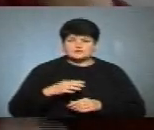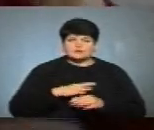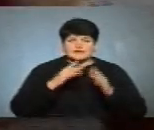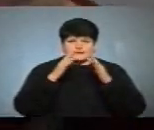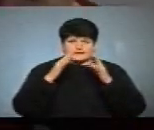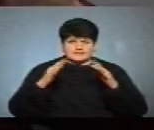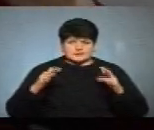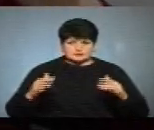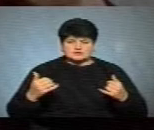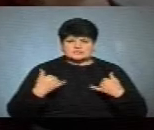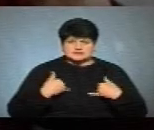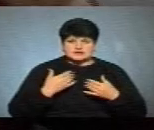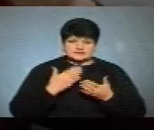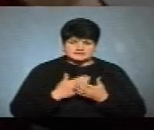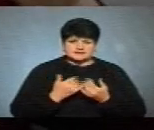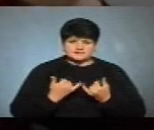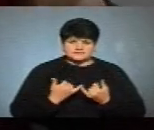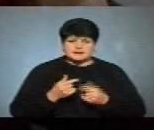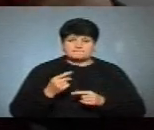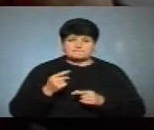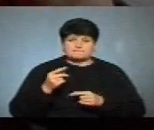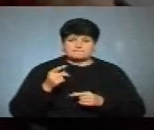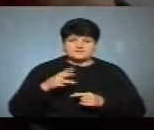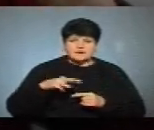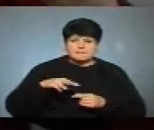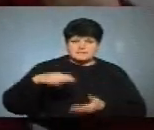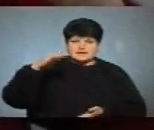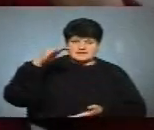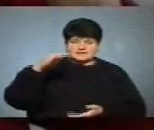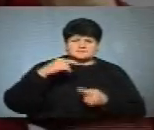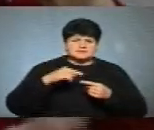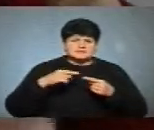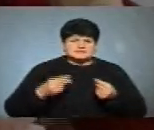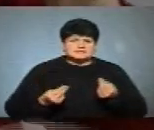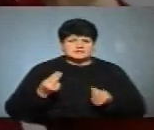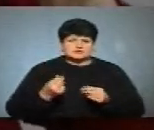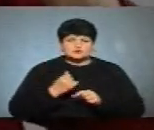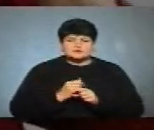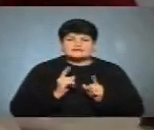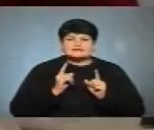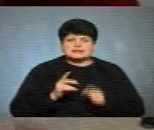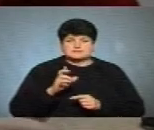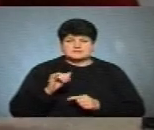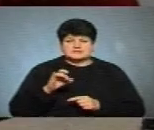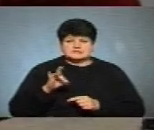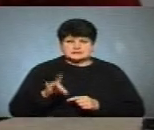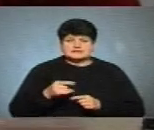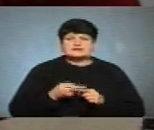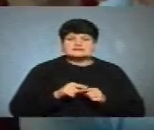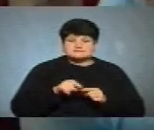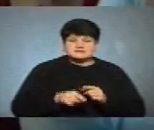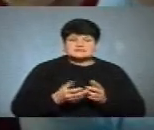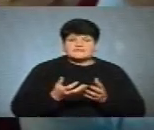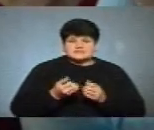ну вона в мене зараз є до тої пори, 1,5 метри висотою. То ми всякі іграшки зробили тільки з бісеру. І звідси я взяла